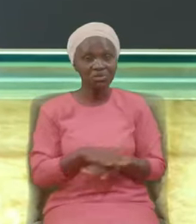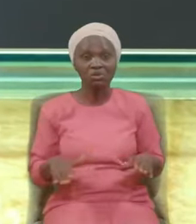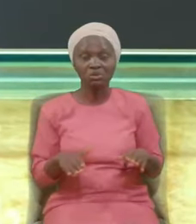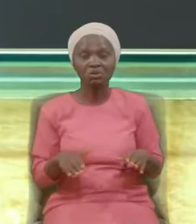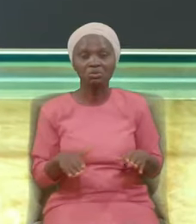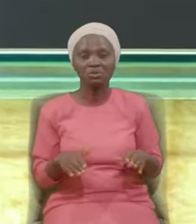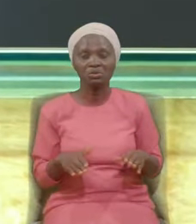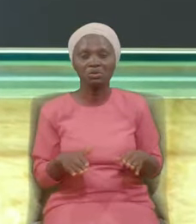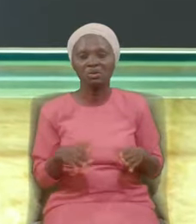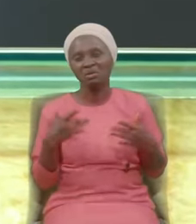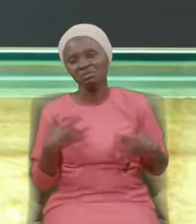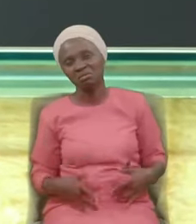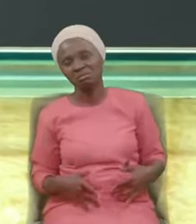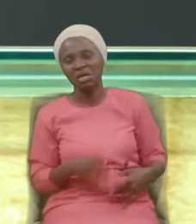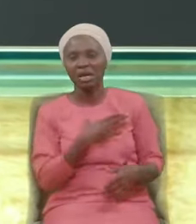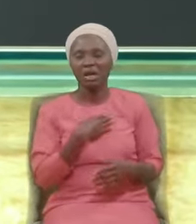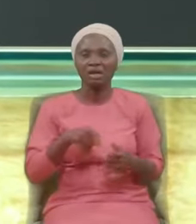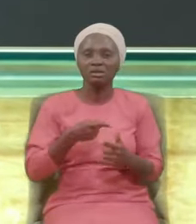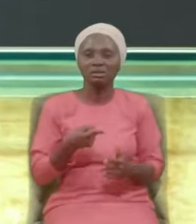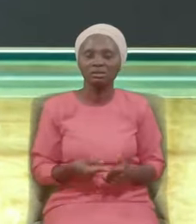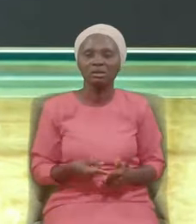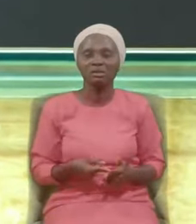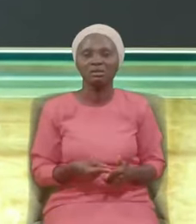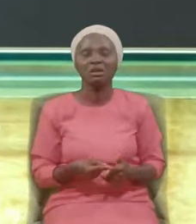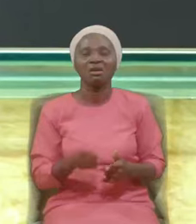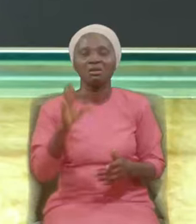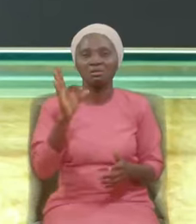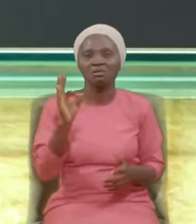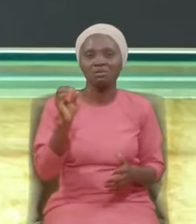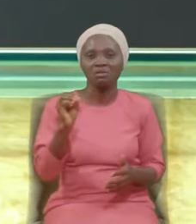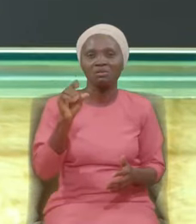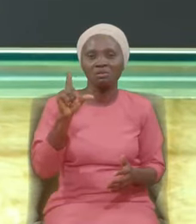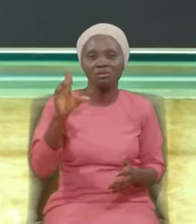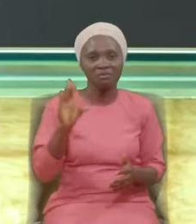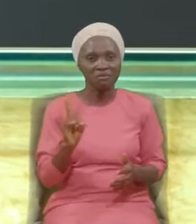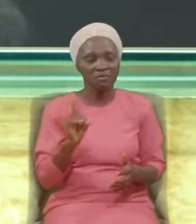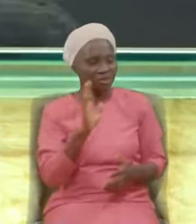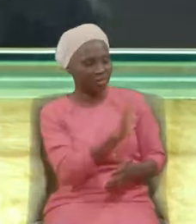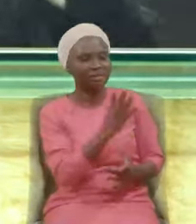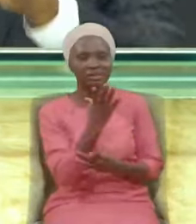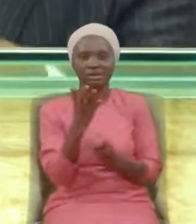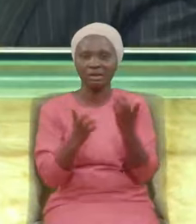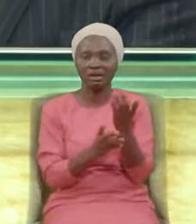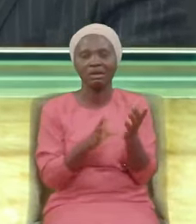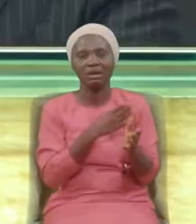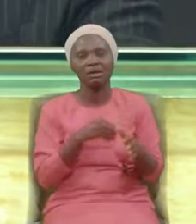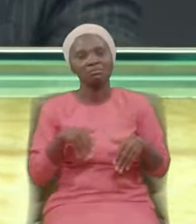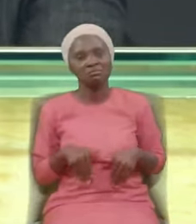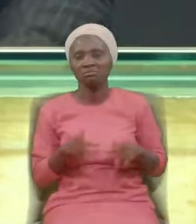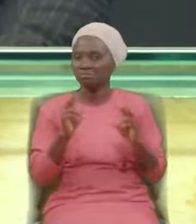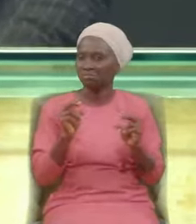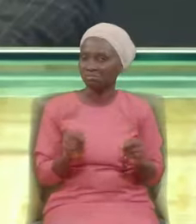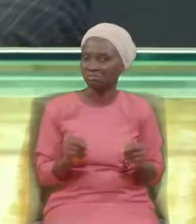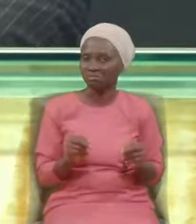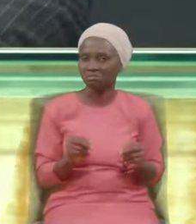bras croisés, que l'irréparable est fait, que le terrible est fait. Qu'est-ce qu'on peut